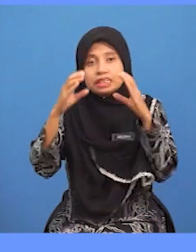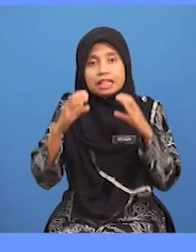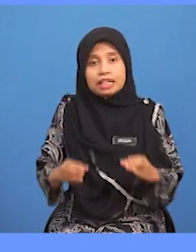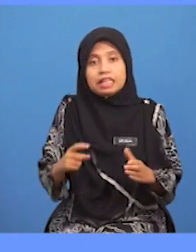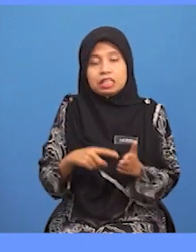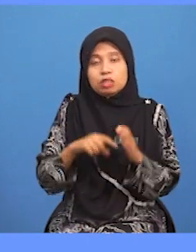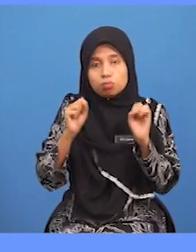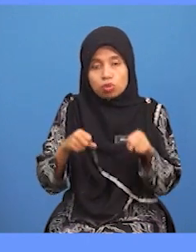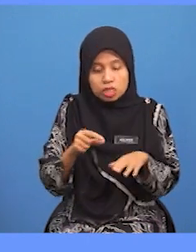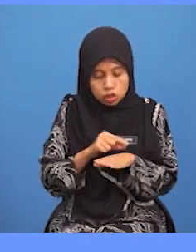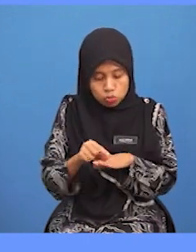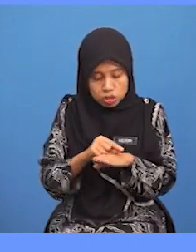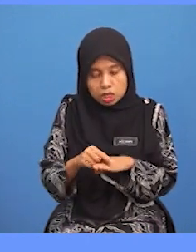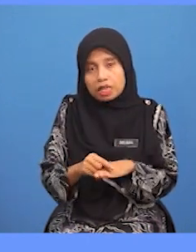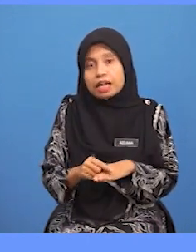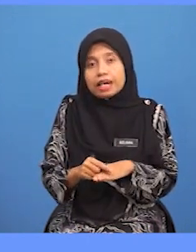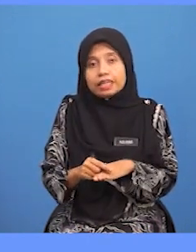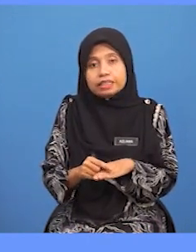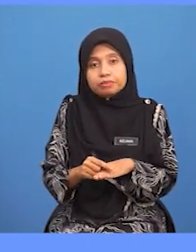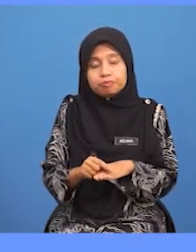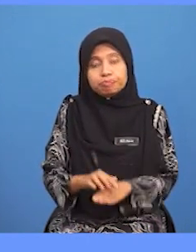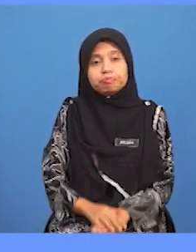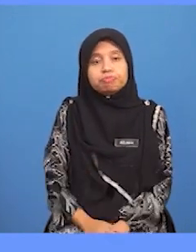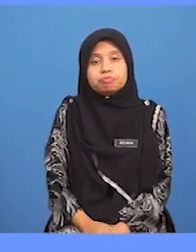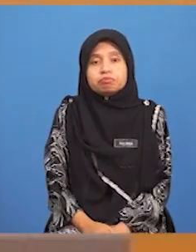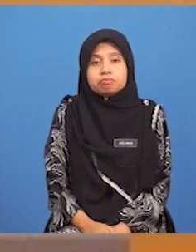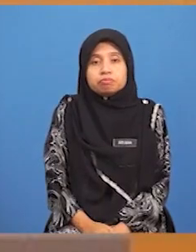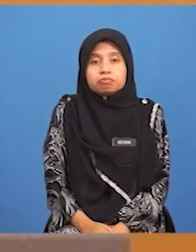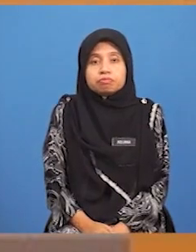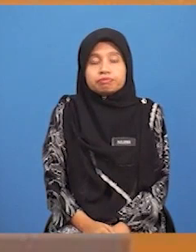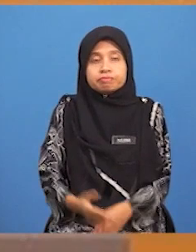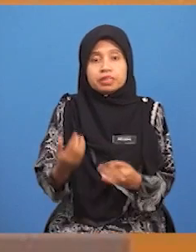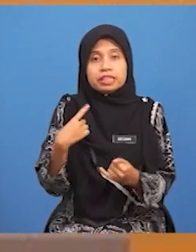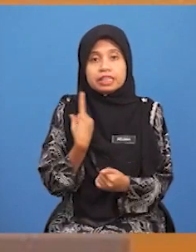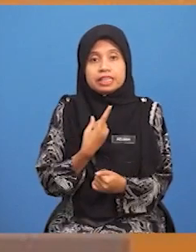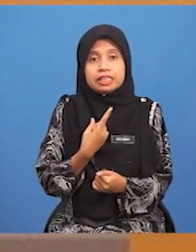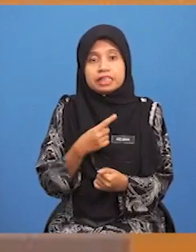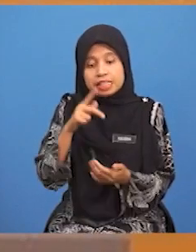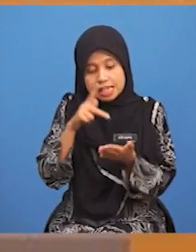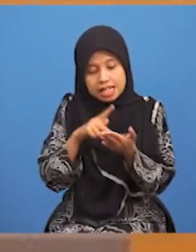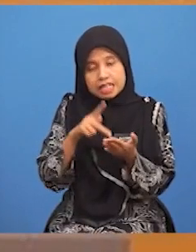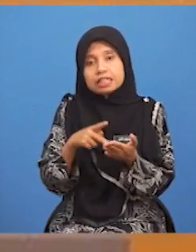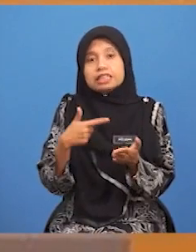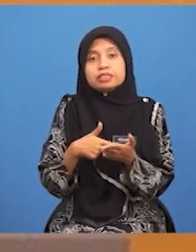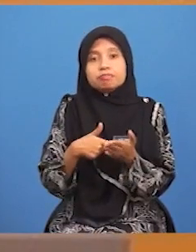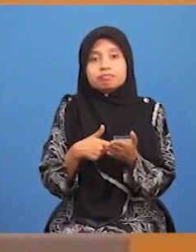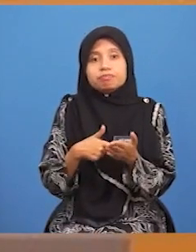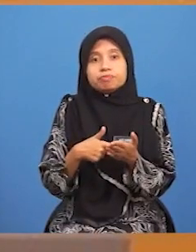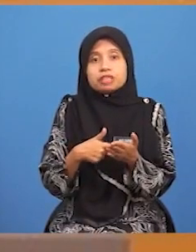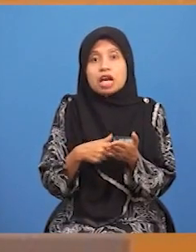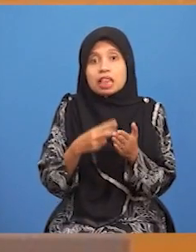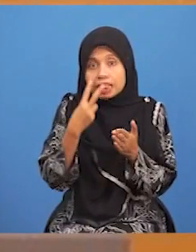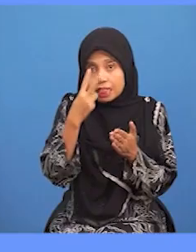digunakan mengikut kesesuaian maklumat yang diberikan. Mari kita mengira lagi.